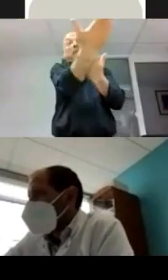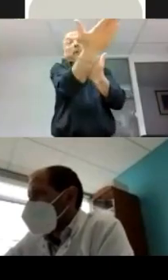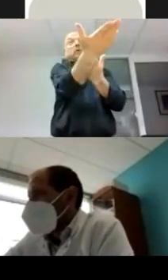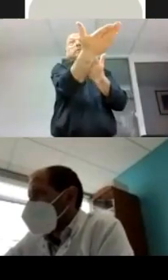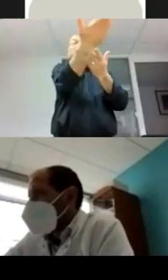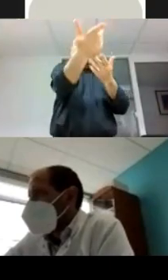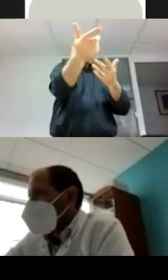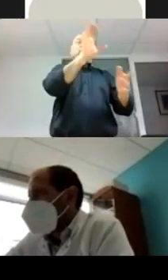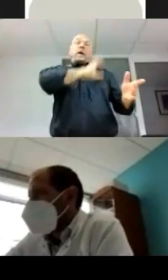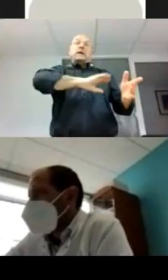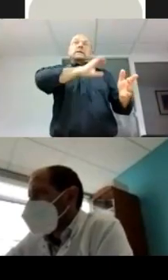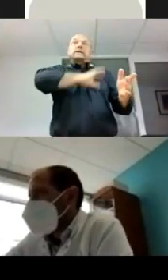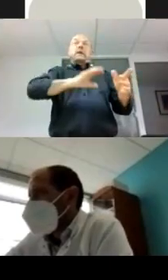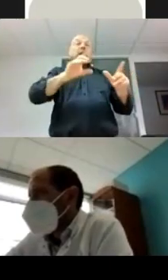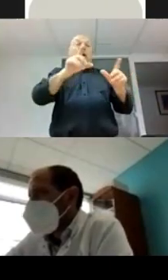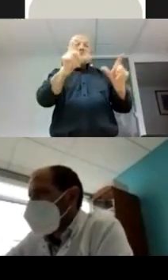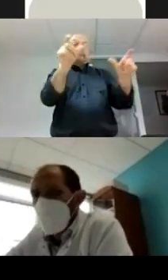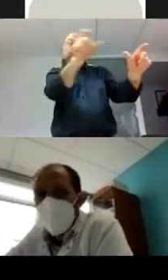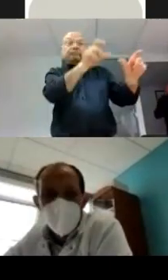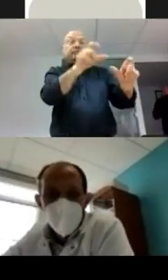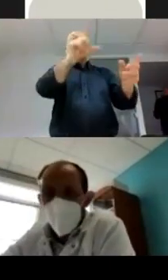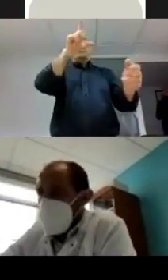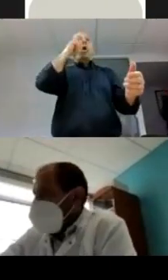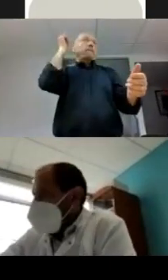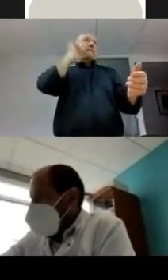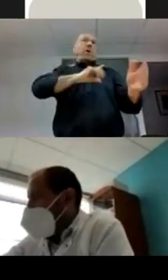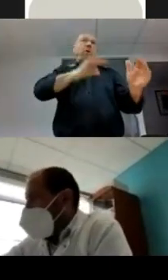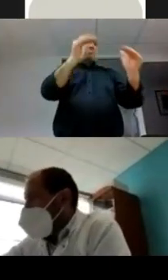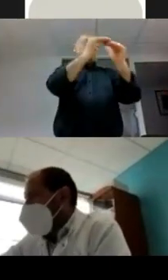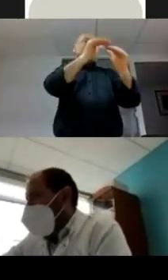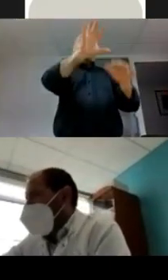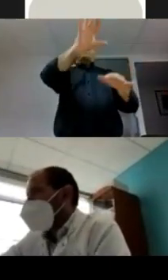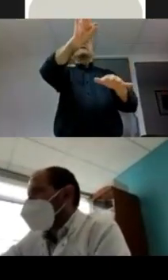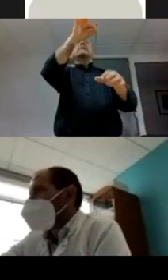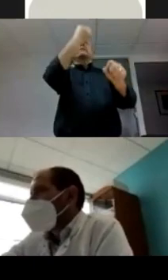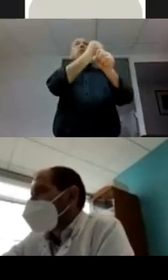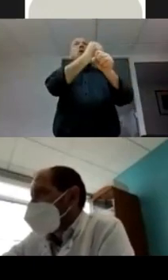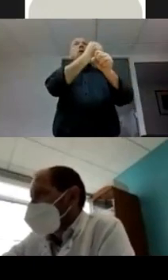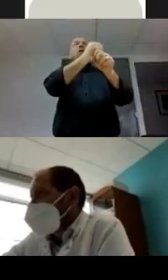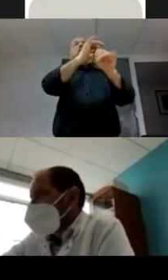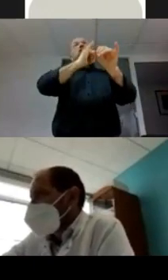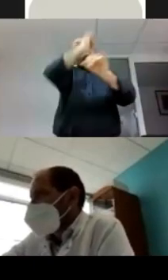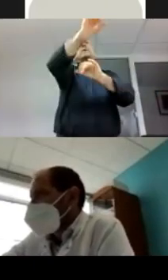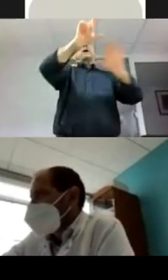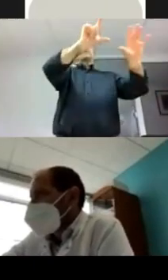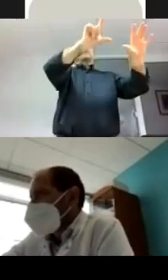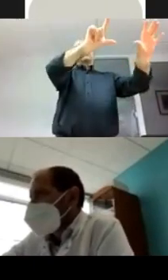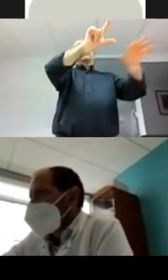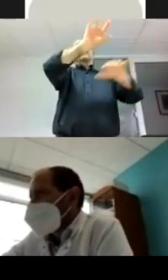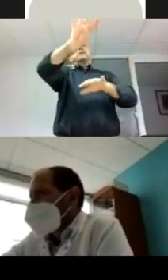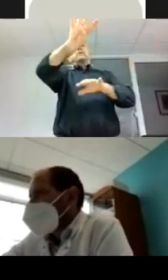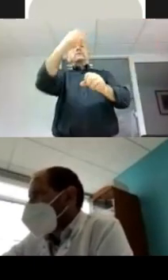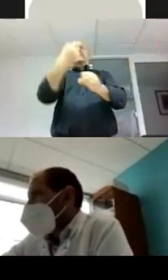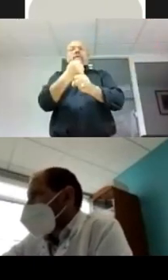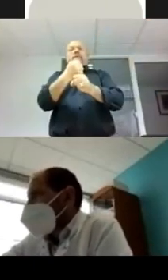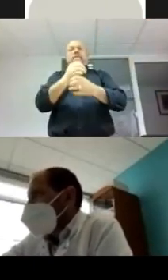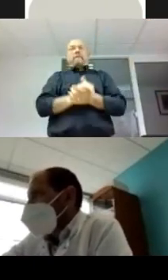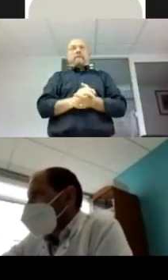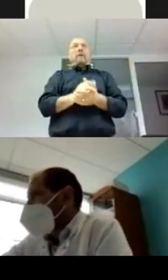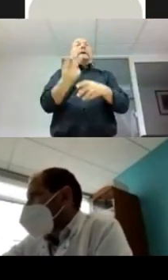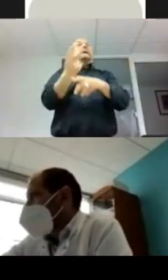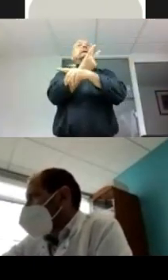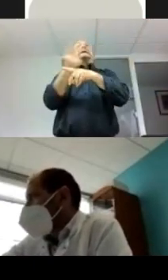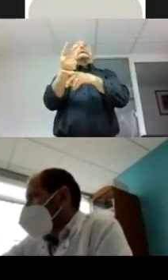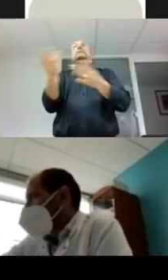la population éligible, c'est-à-dire les personnes qui vont être invitées à faire ce dépistage, ce sont les hommes et les femmes qui sont âgés de 50